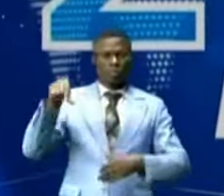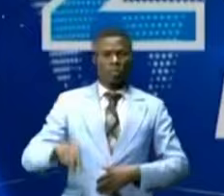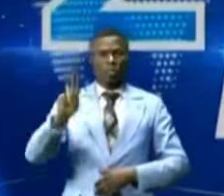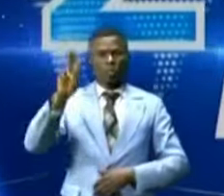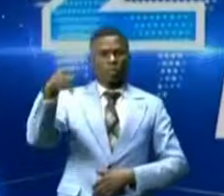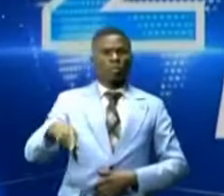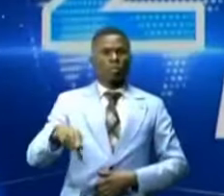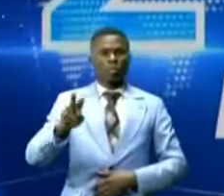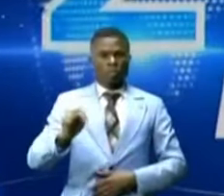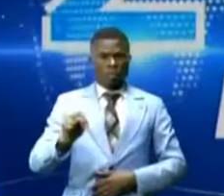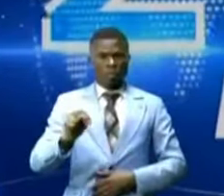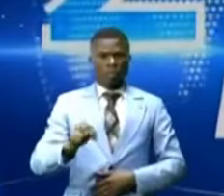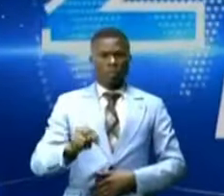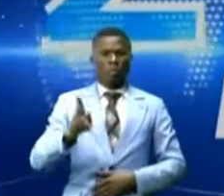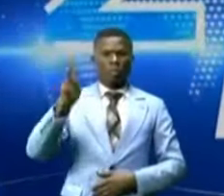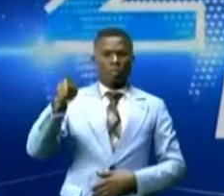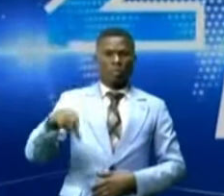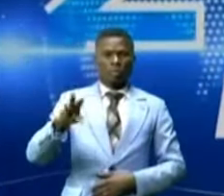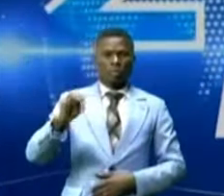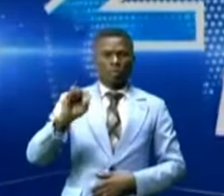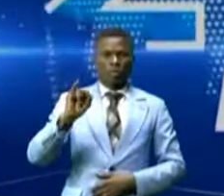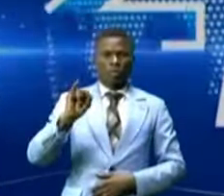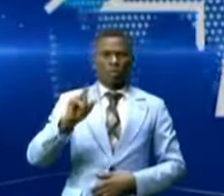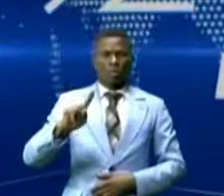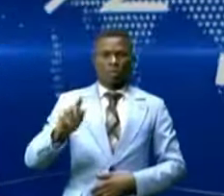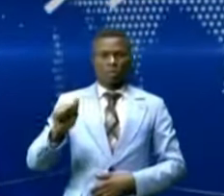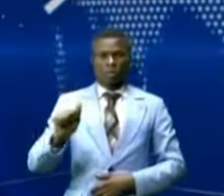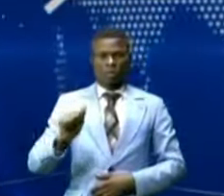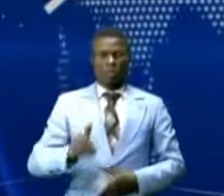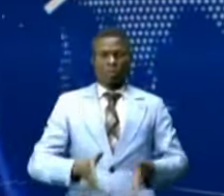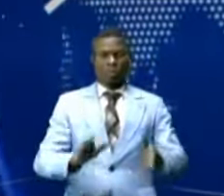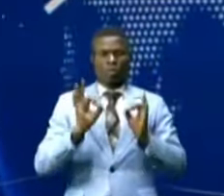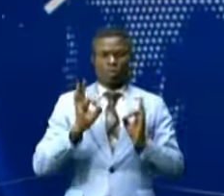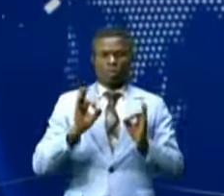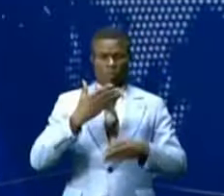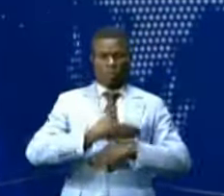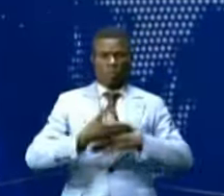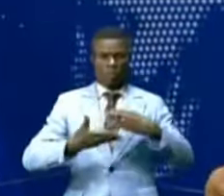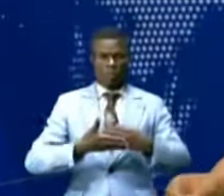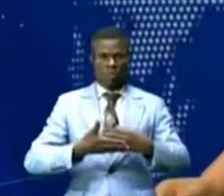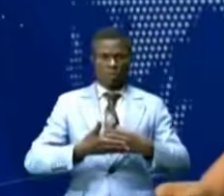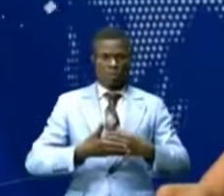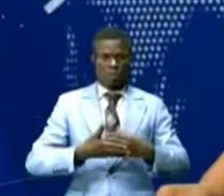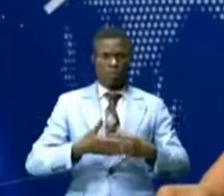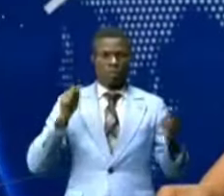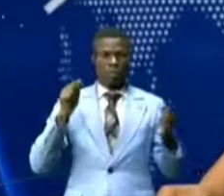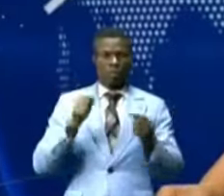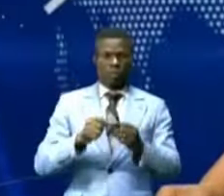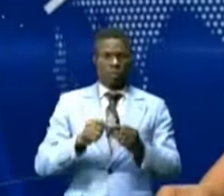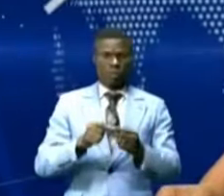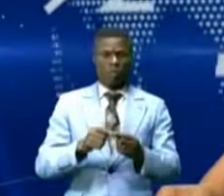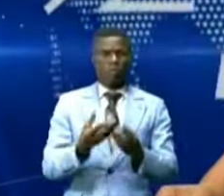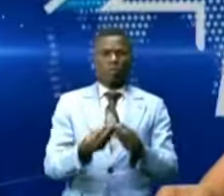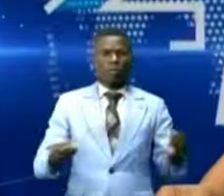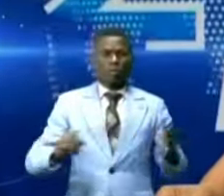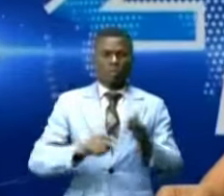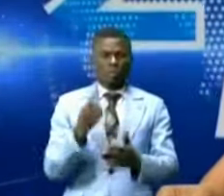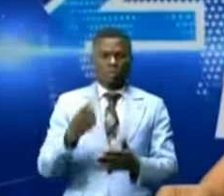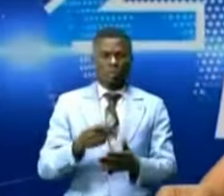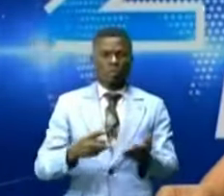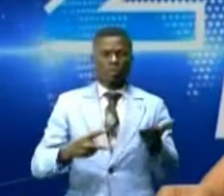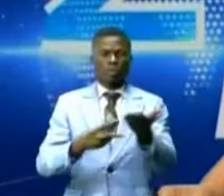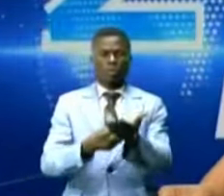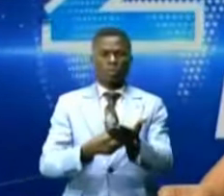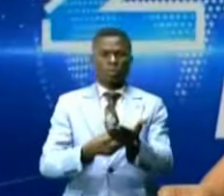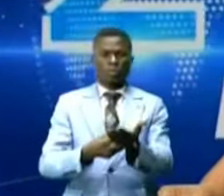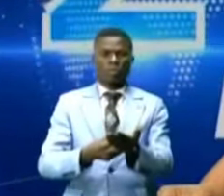à Binza, Pompage. Une route moderne vient d'être construite du côté de Verkis. Conséquence directe, le prix du